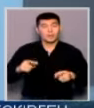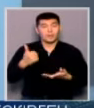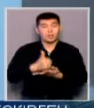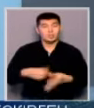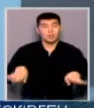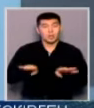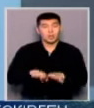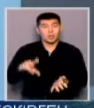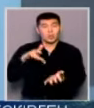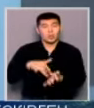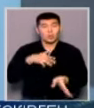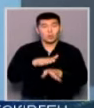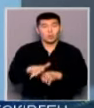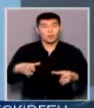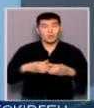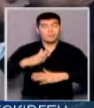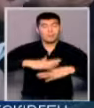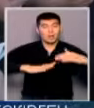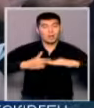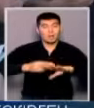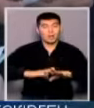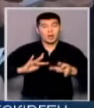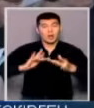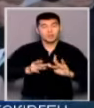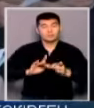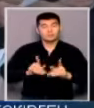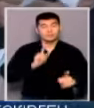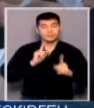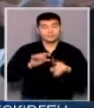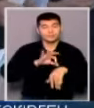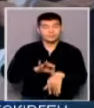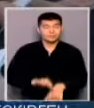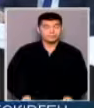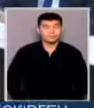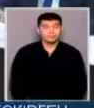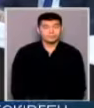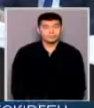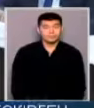мен орталық атқарушы органдардың мамандары Zoom платформасы арқылы қатысты.